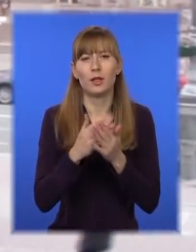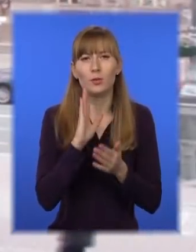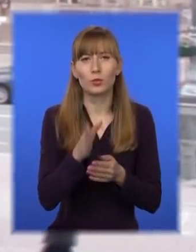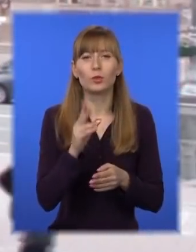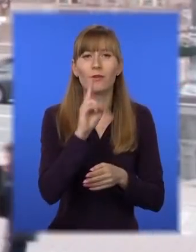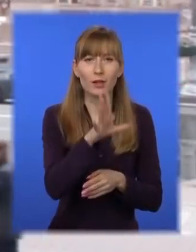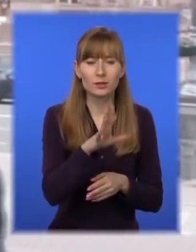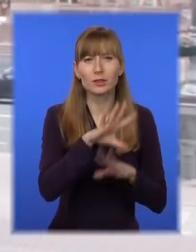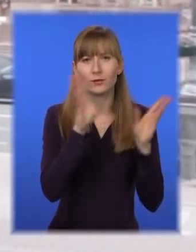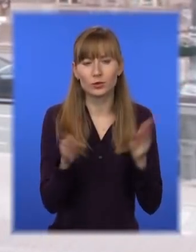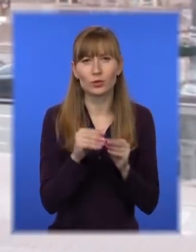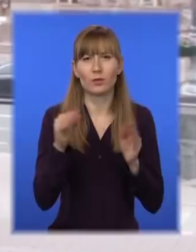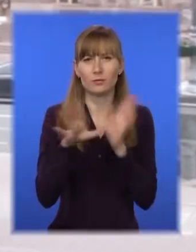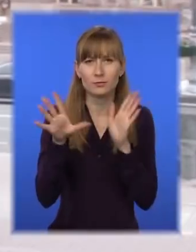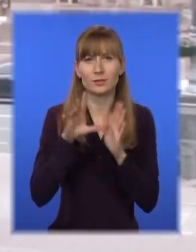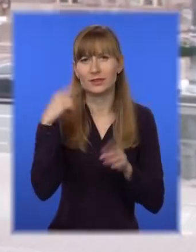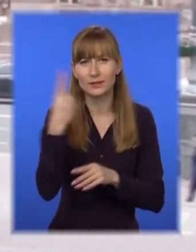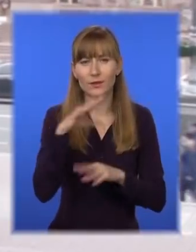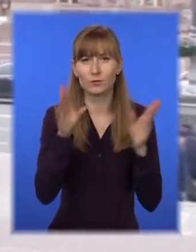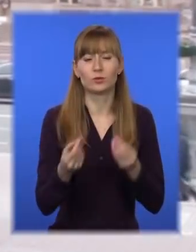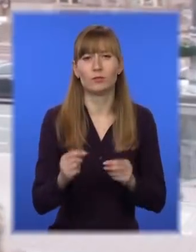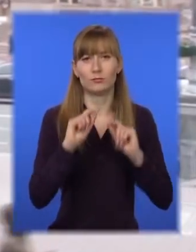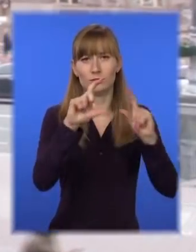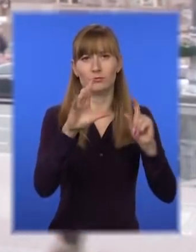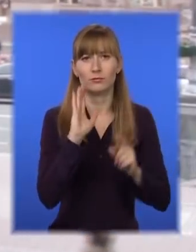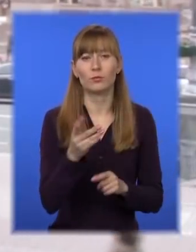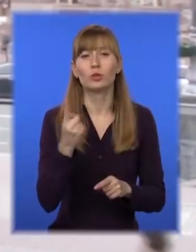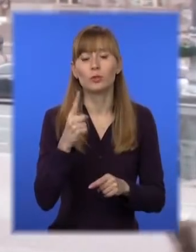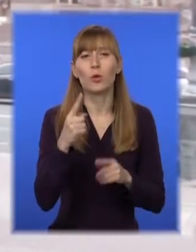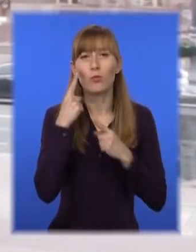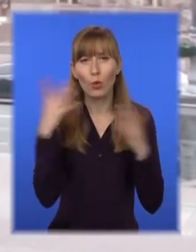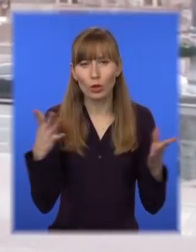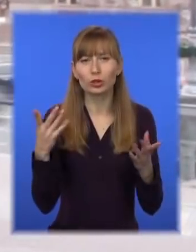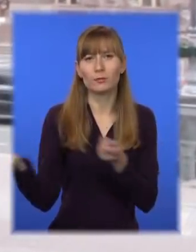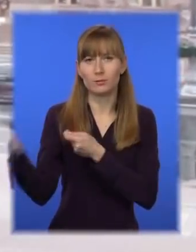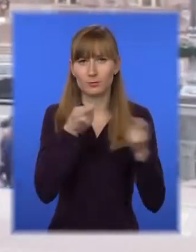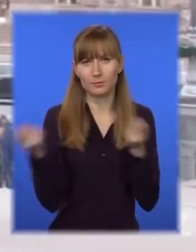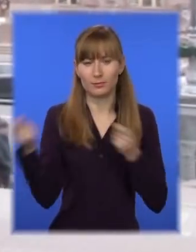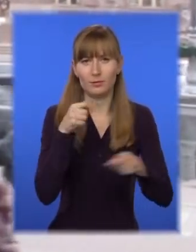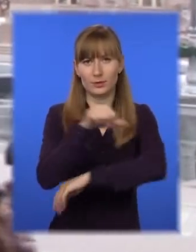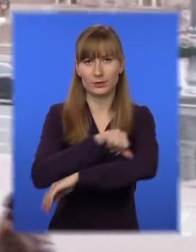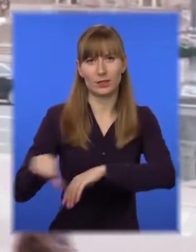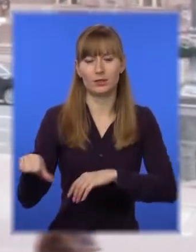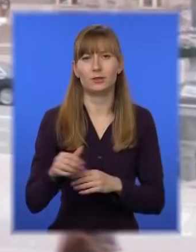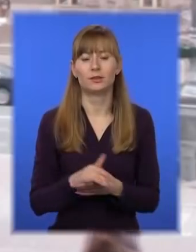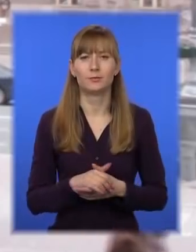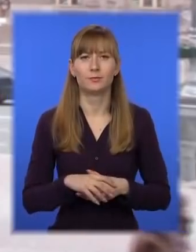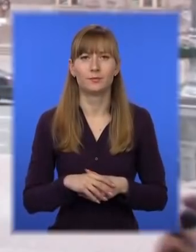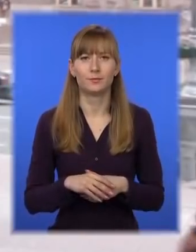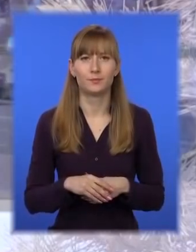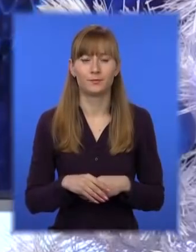на комунальні послуги, і в тому числі і на транспортні послуги. Тому що більшість пального в Україні – це імпортне